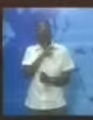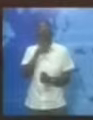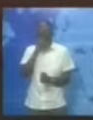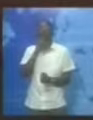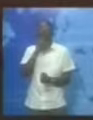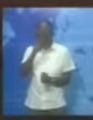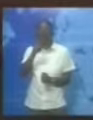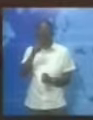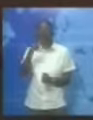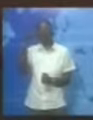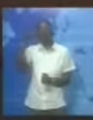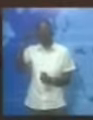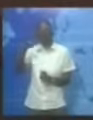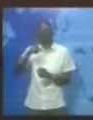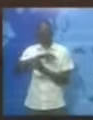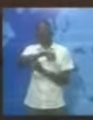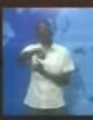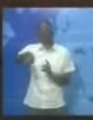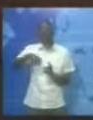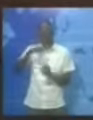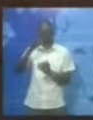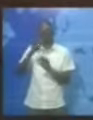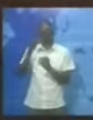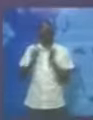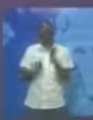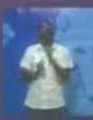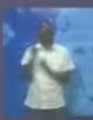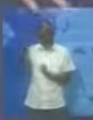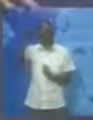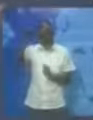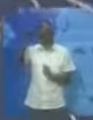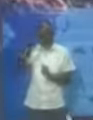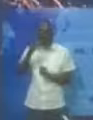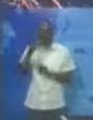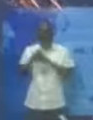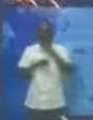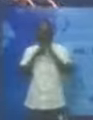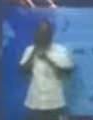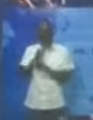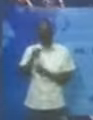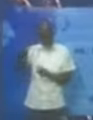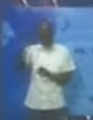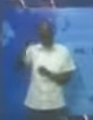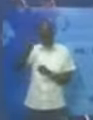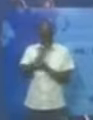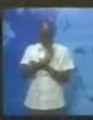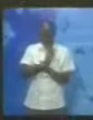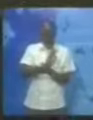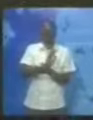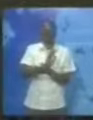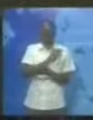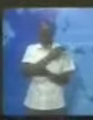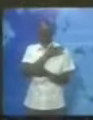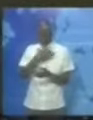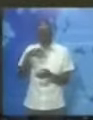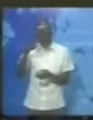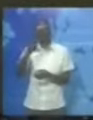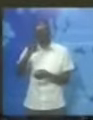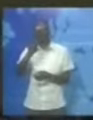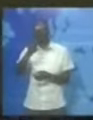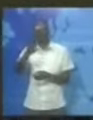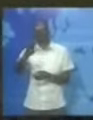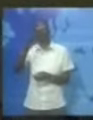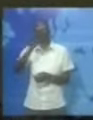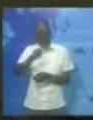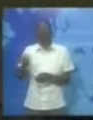Silence, moteur, ça tourne. C'est parti pour la 23e édition du Festival panafricain du cinéma et de la télévision de